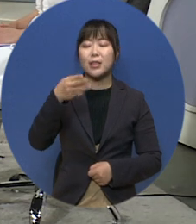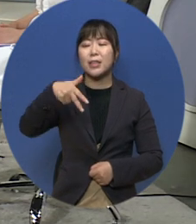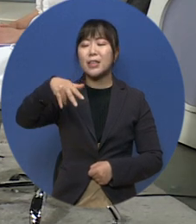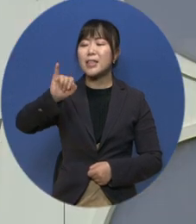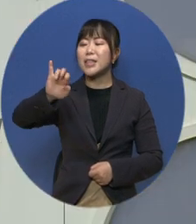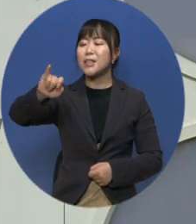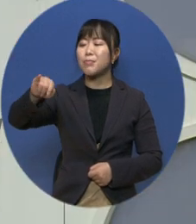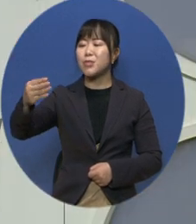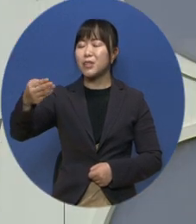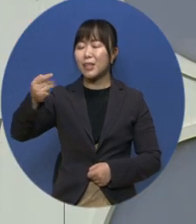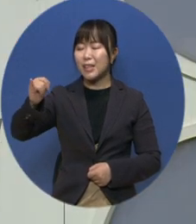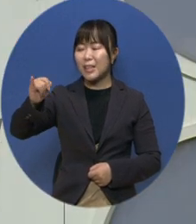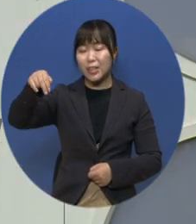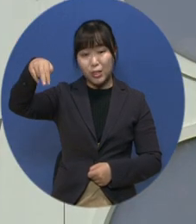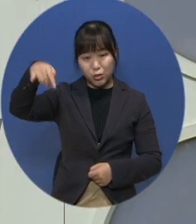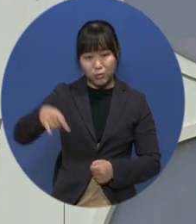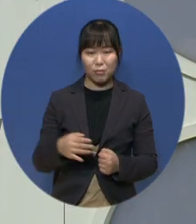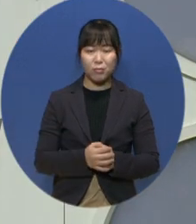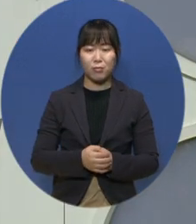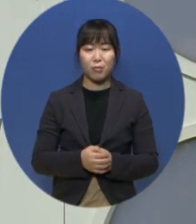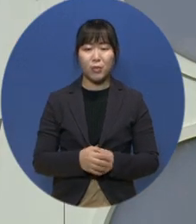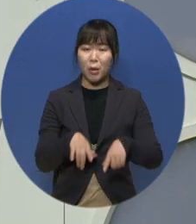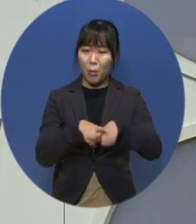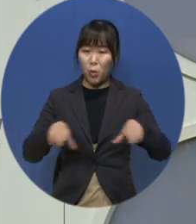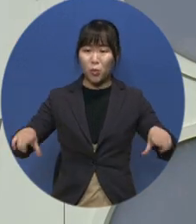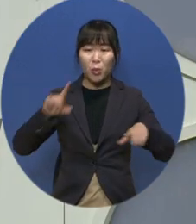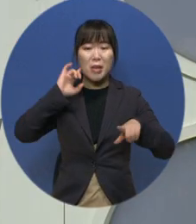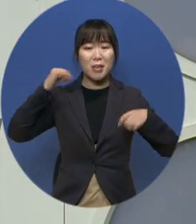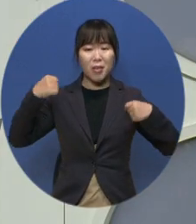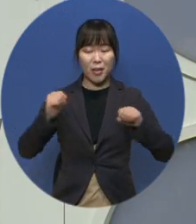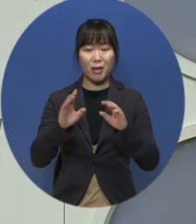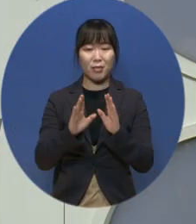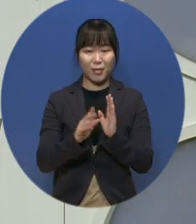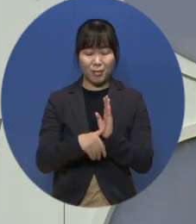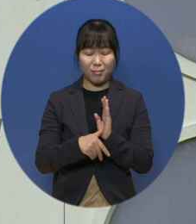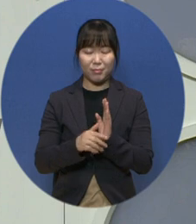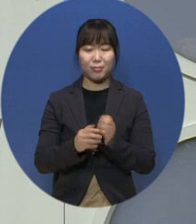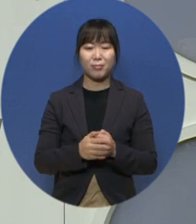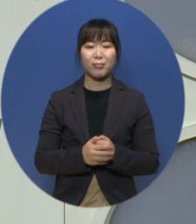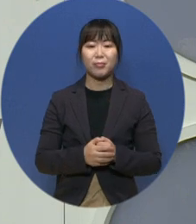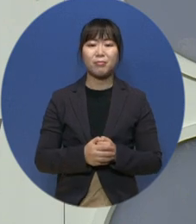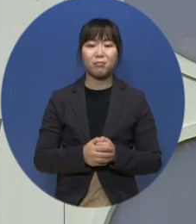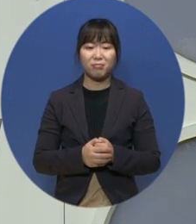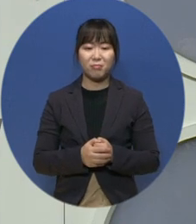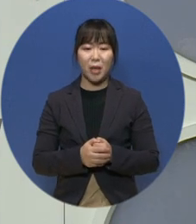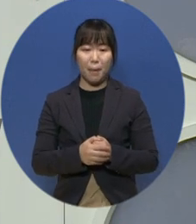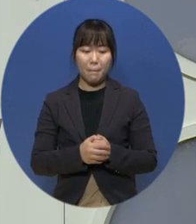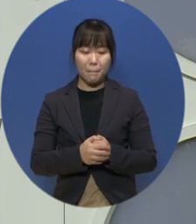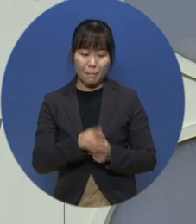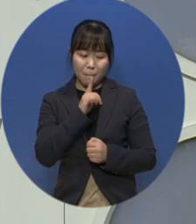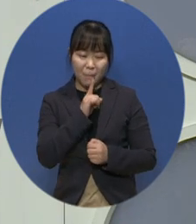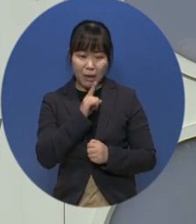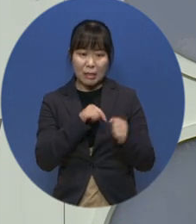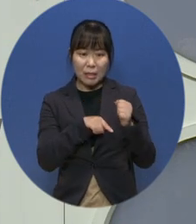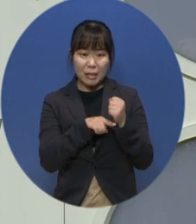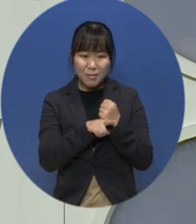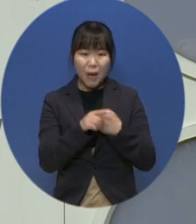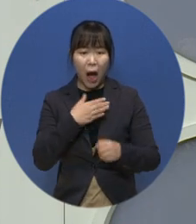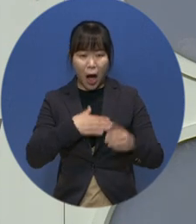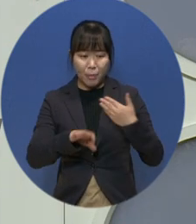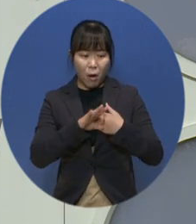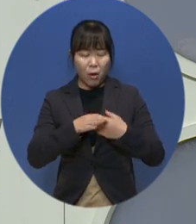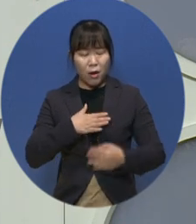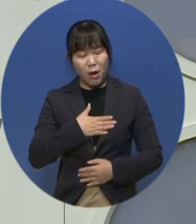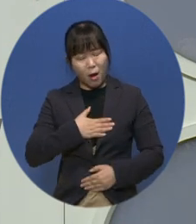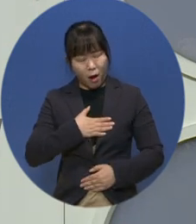그래서 대사는 보통 우리가 연기를 하게 되면 대사의 뜻을 알면은 감정이 나오잖아요.